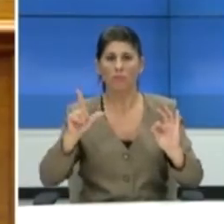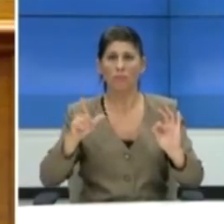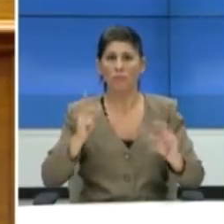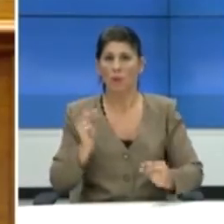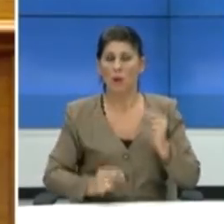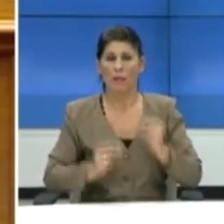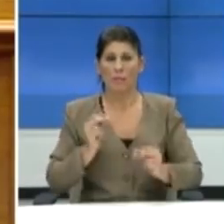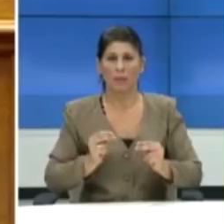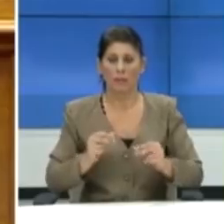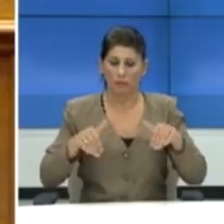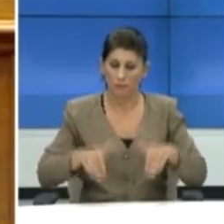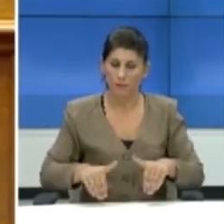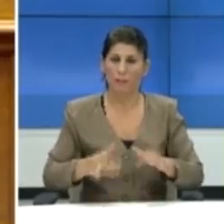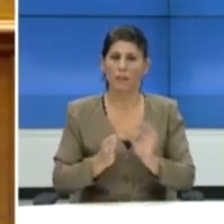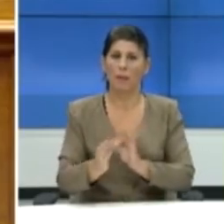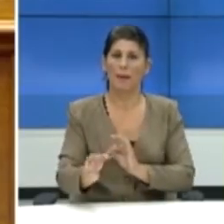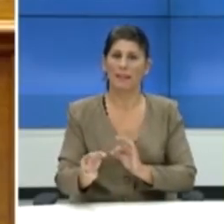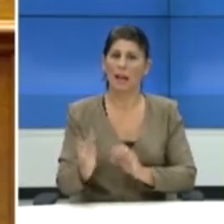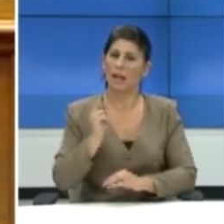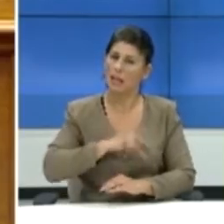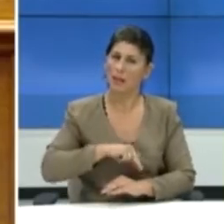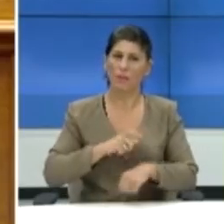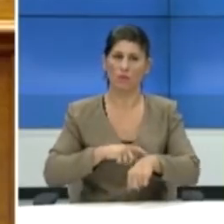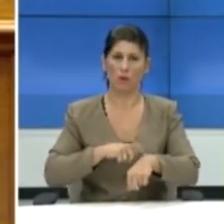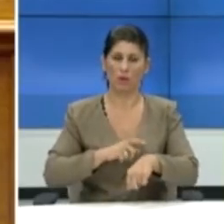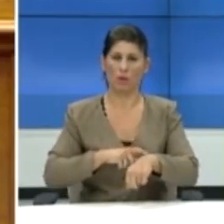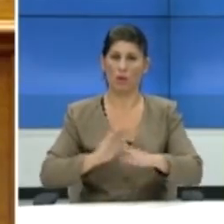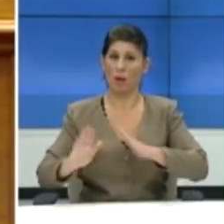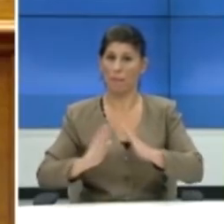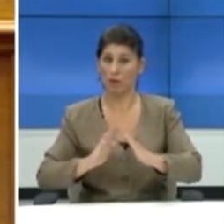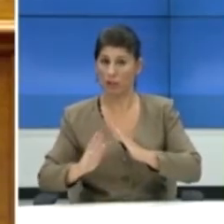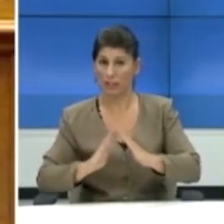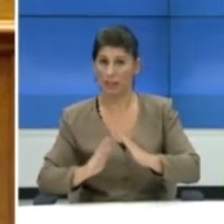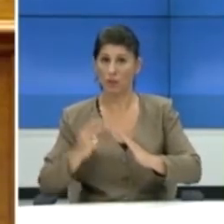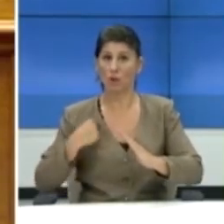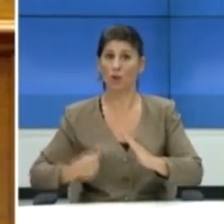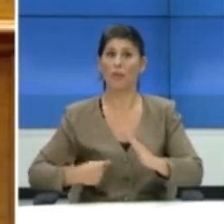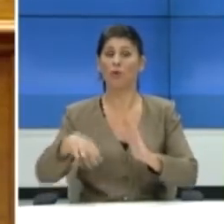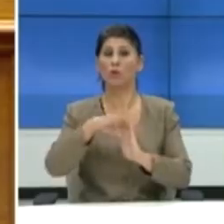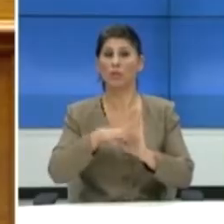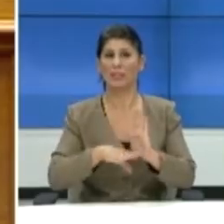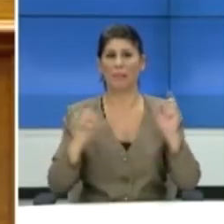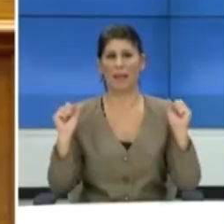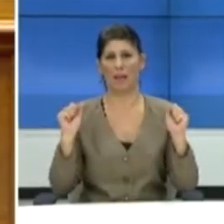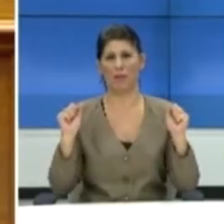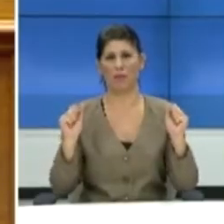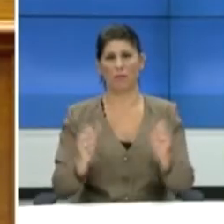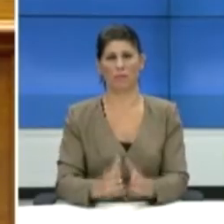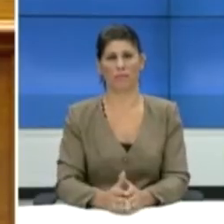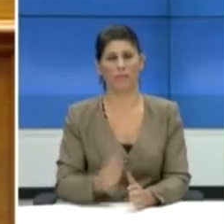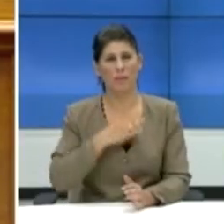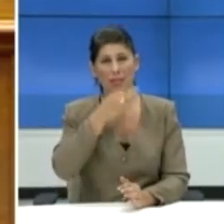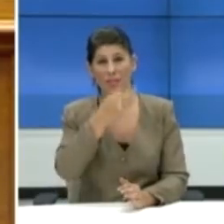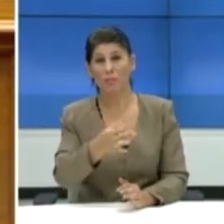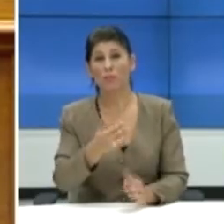περιπέτεια? Να τηρήσει τα μέτρα για να κερδιθεί χρόνος για να θωρακίσατε το δημόσιο σύστημα υγείας. Θα σας